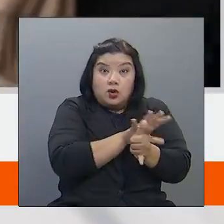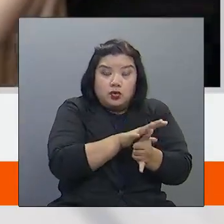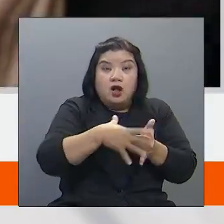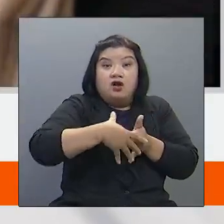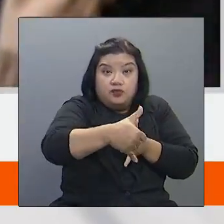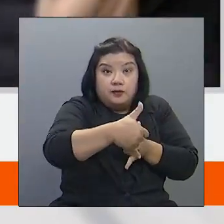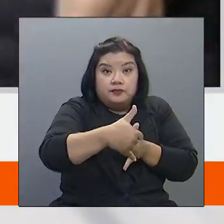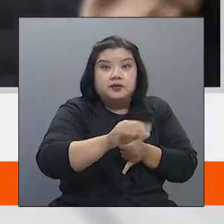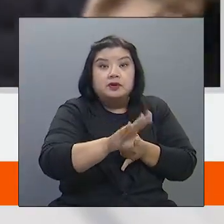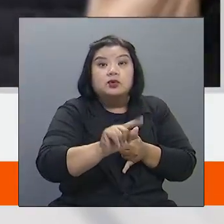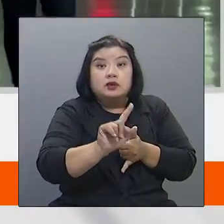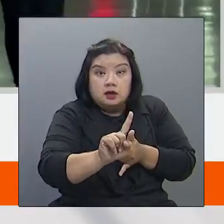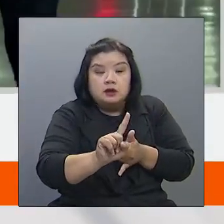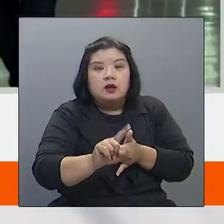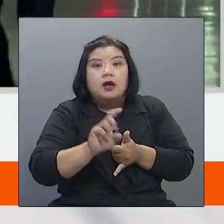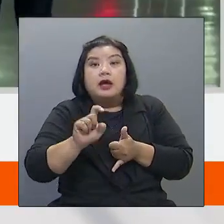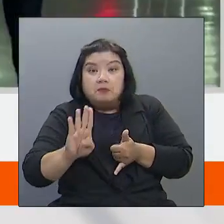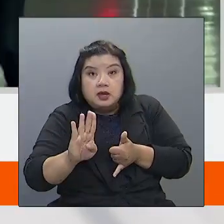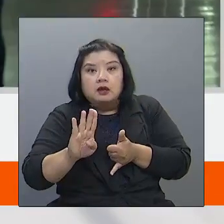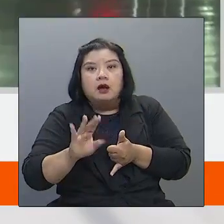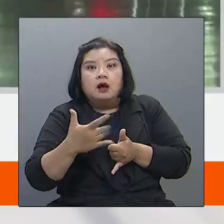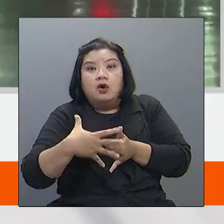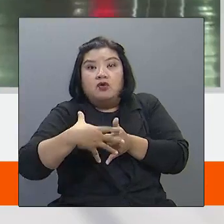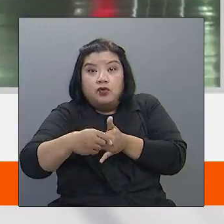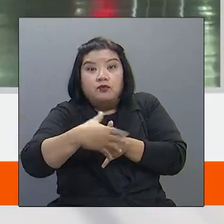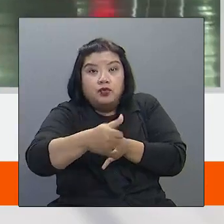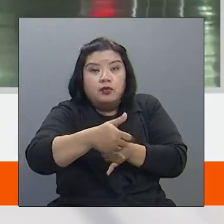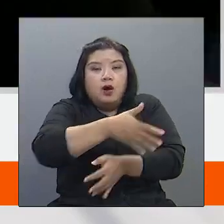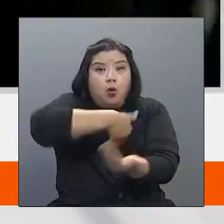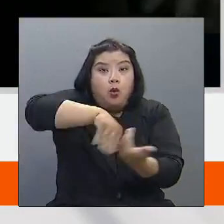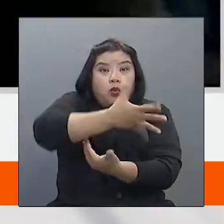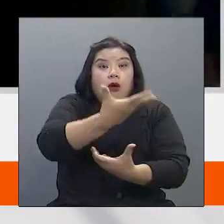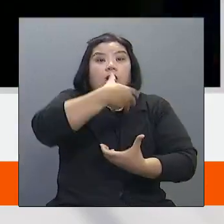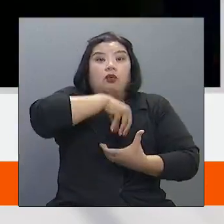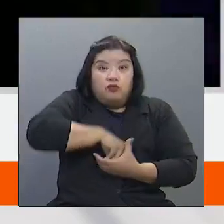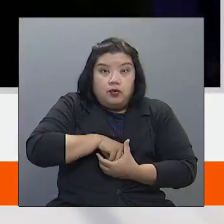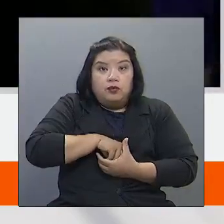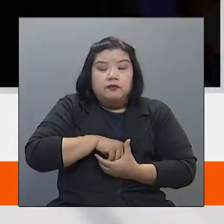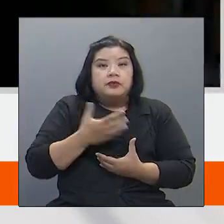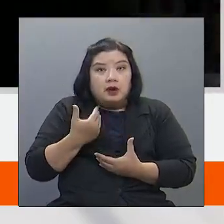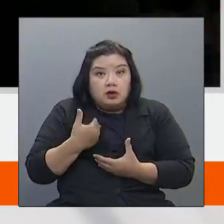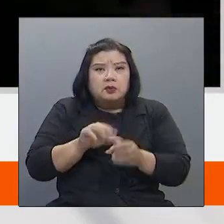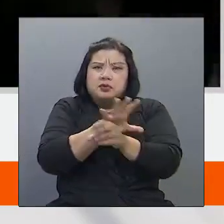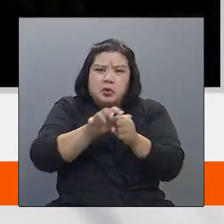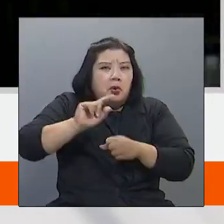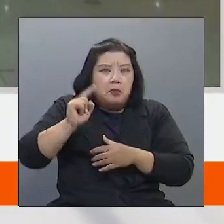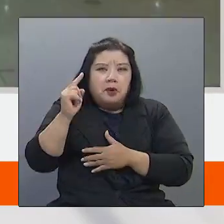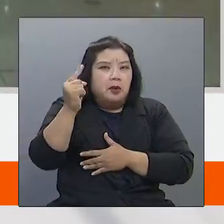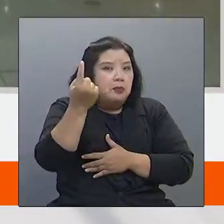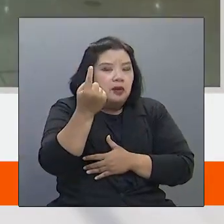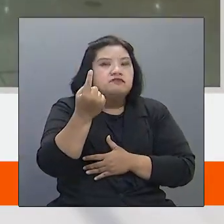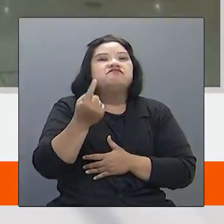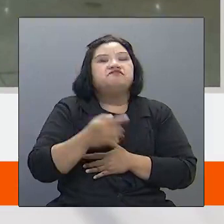าเจอกันเนี่ยก็จะมีโอกาสที่จะมาผสมเป็นรวมสายพันธุ์อีกได้อีกก็จะเป็นความหลากหลายที่เกิดขึ้นได้อีกเพราะฉะนั้นถ้า